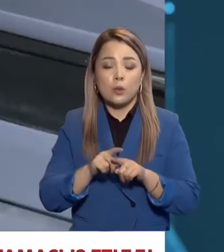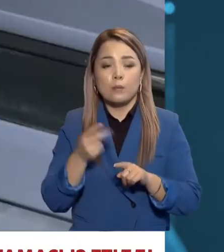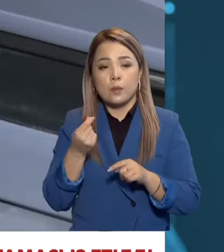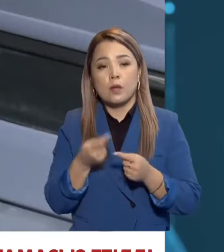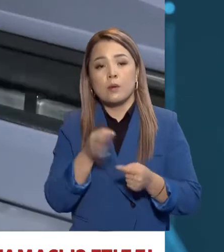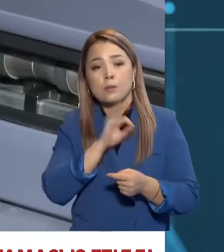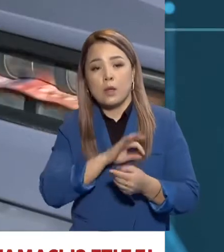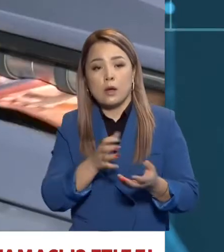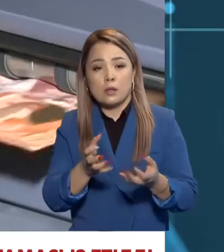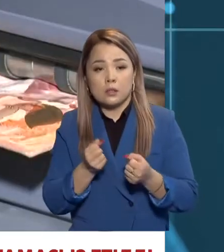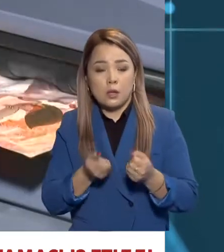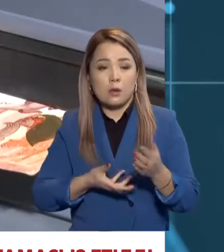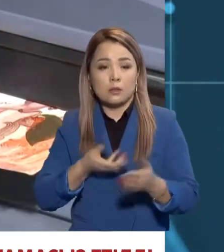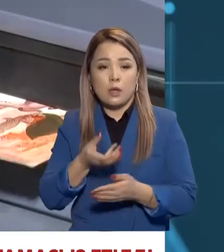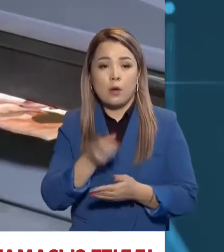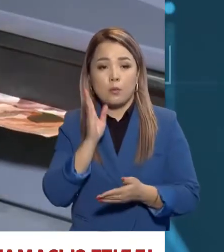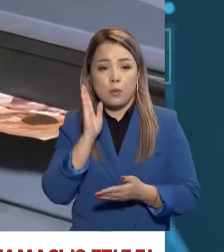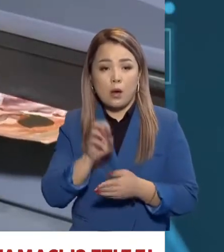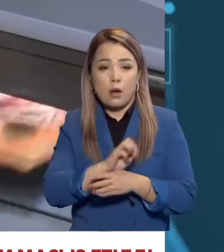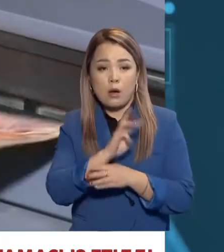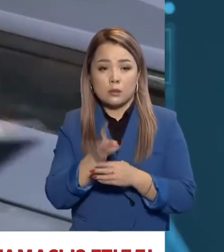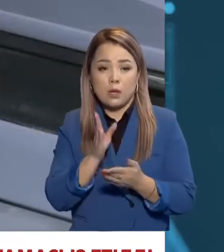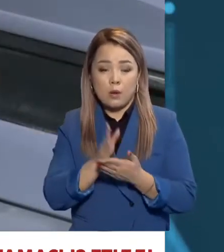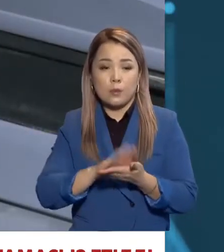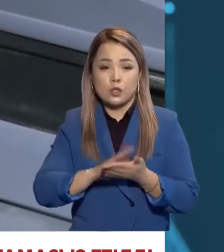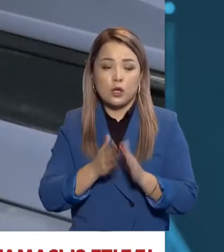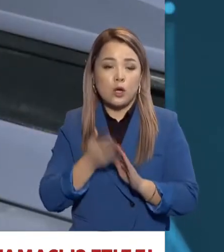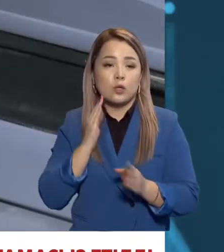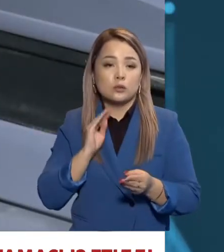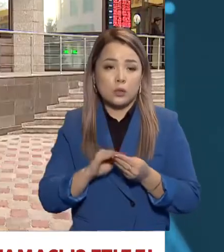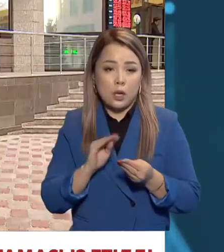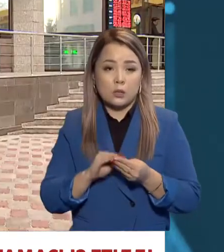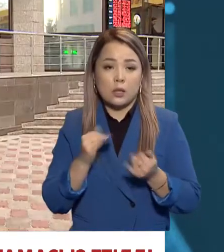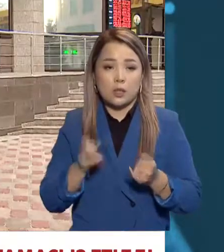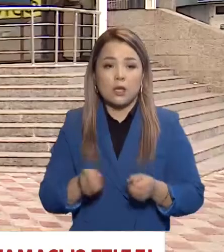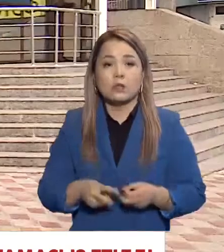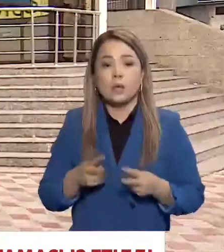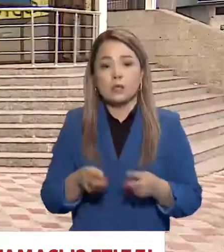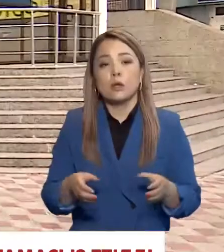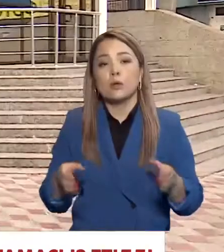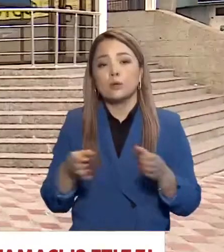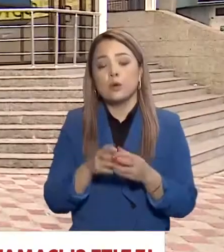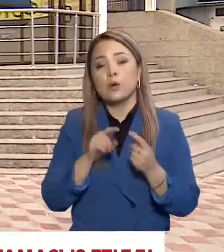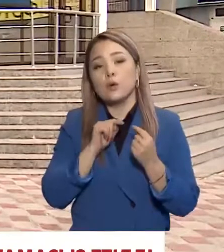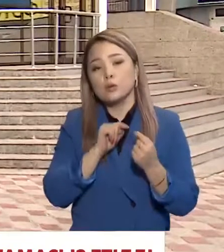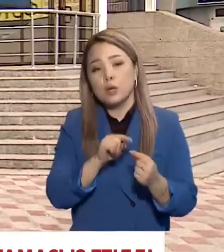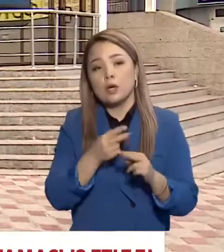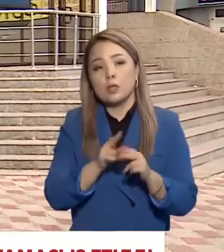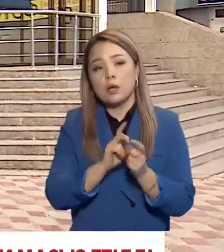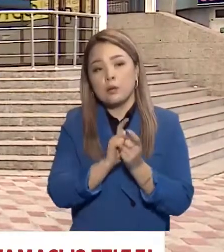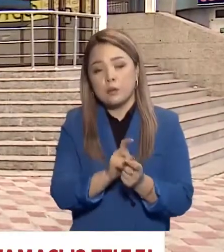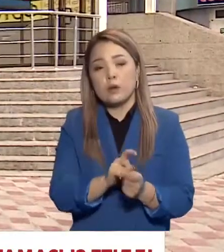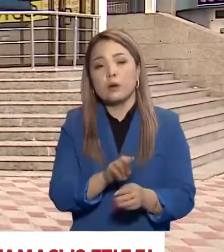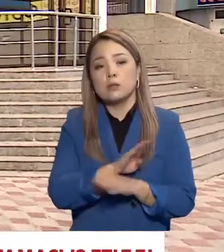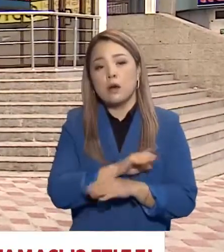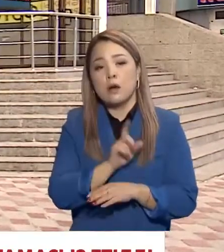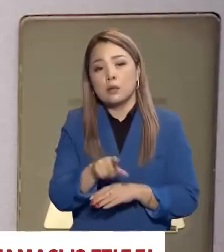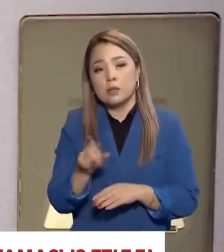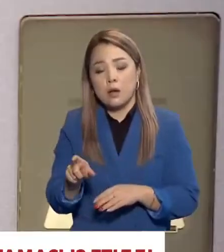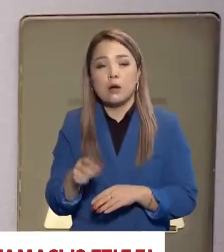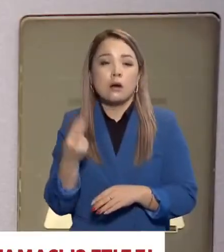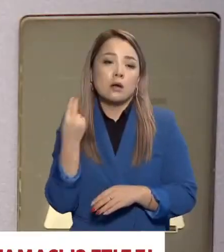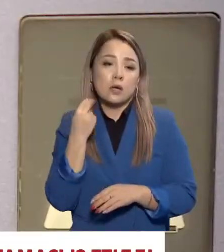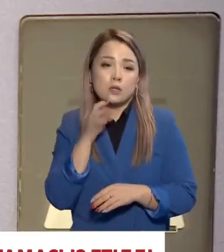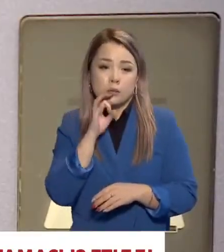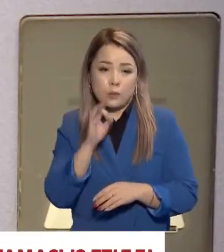қолма-қол ақшамен қамтамасыз етілген. Барлық аймақтағы жағдай тұрақты. Сондай-ақ лаңкестікпен күресу кезінде ерлікпен қаза тапқан азаматтардың